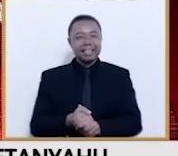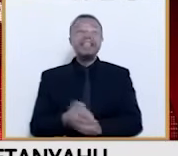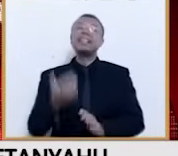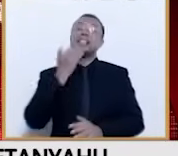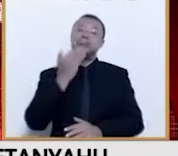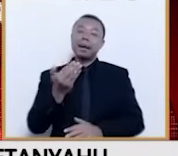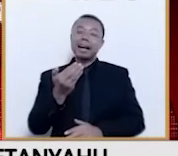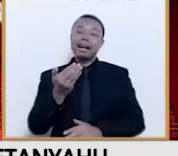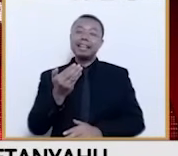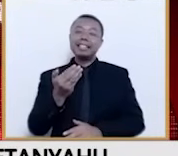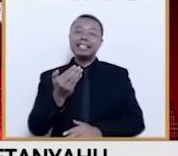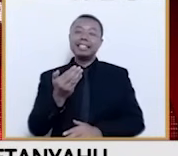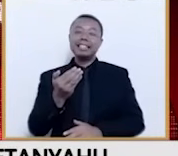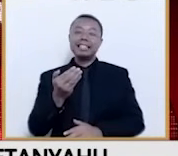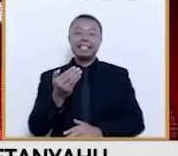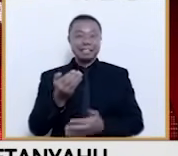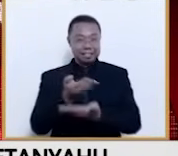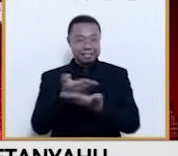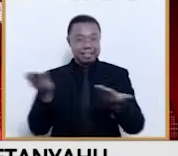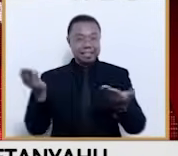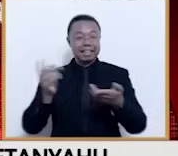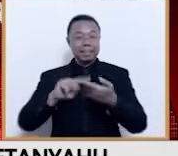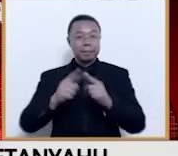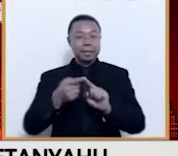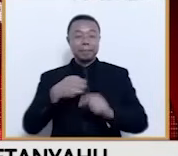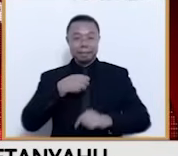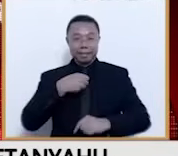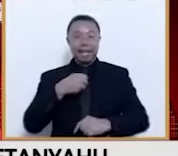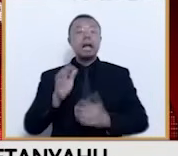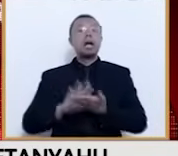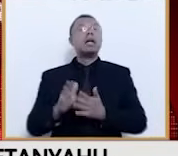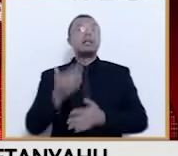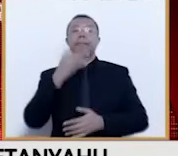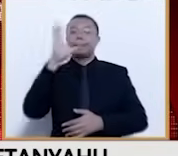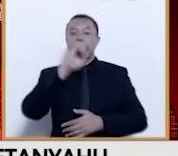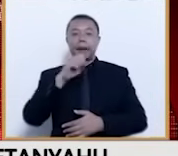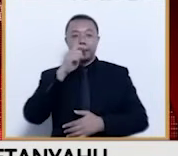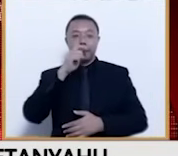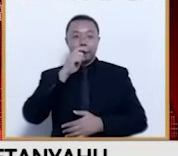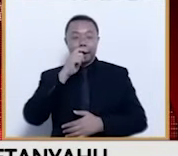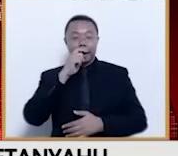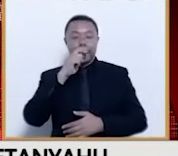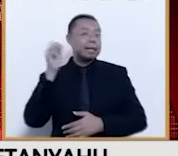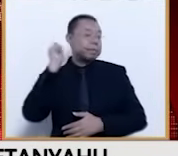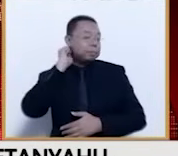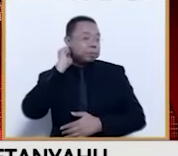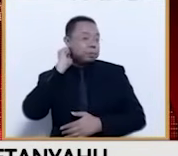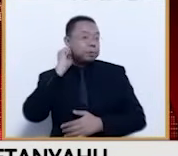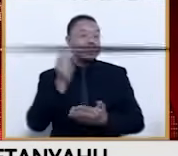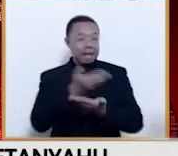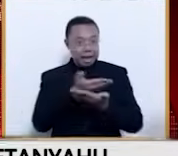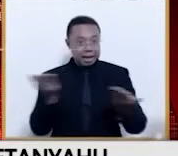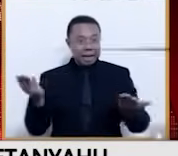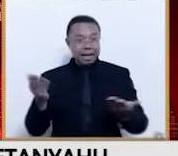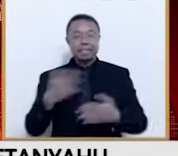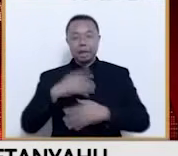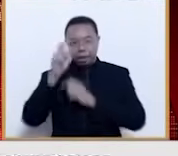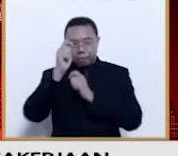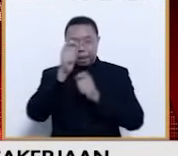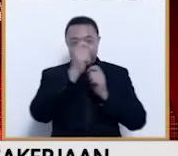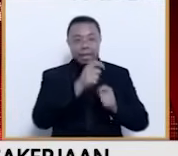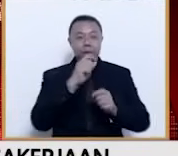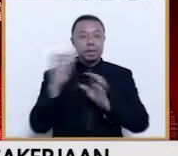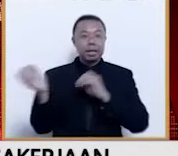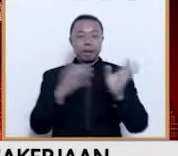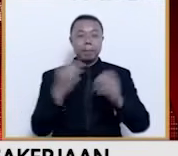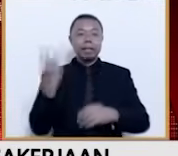Terima kasih Jamie dan Eva. Selamat malam Bapak, Ibu, hadirin yang kami hormati pada